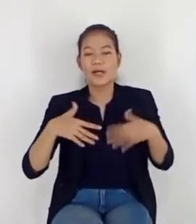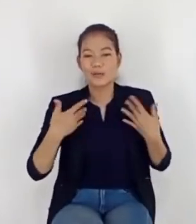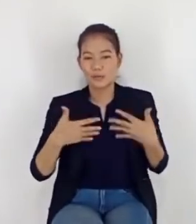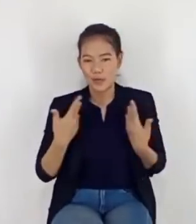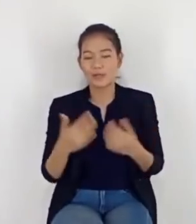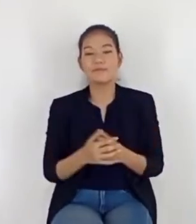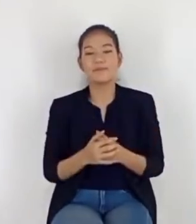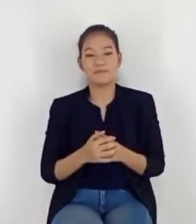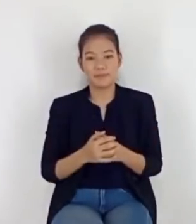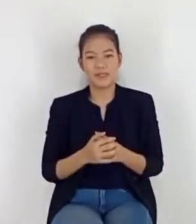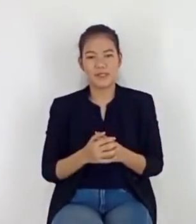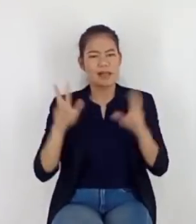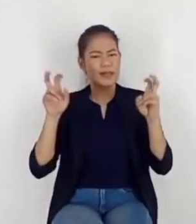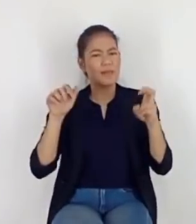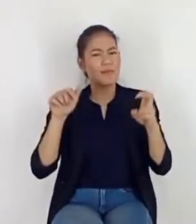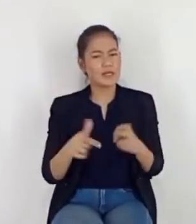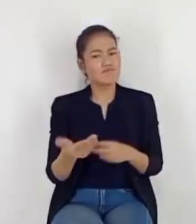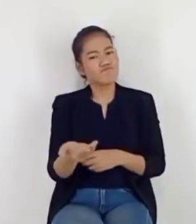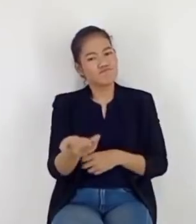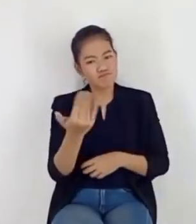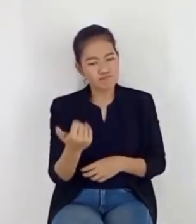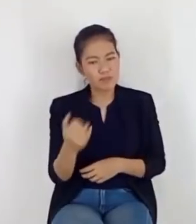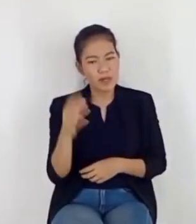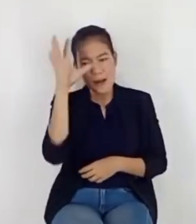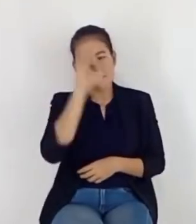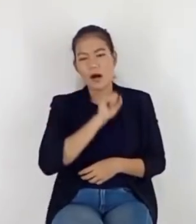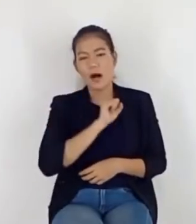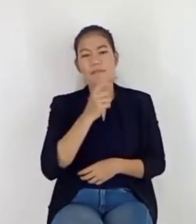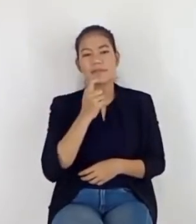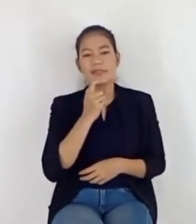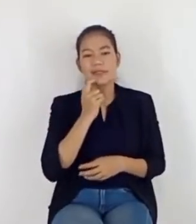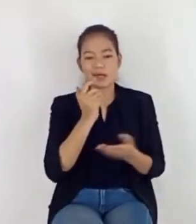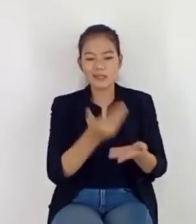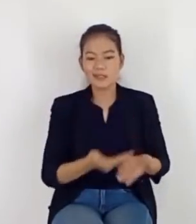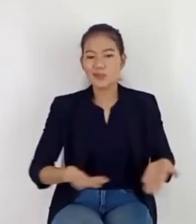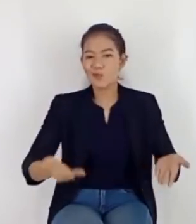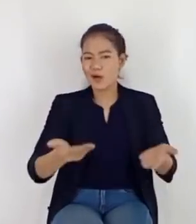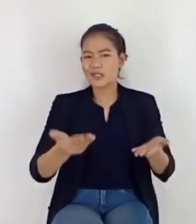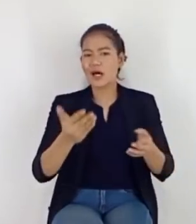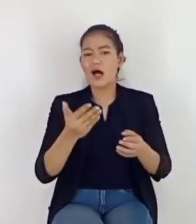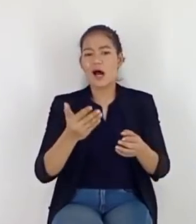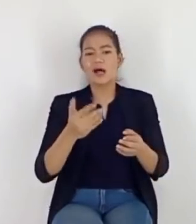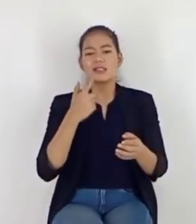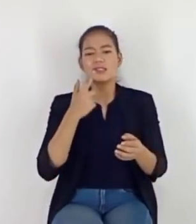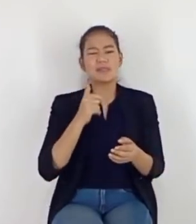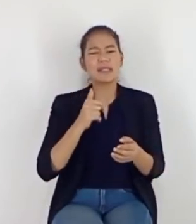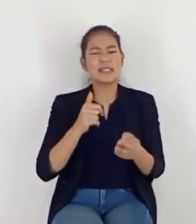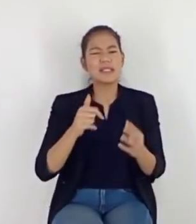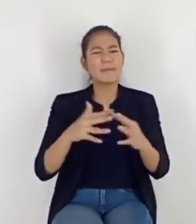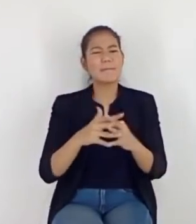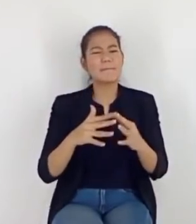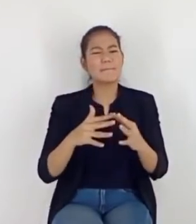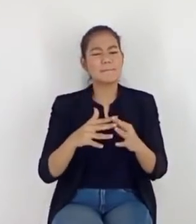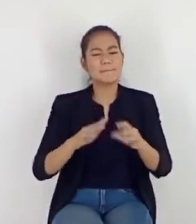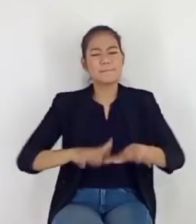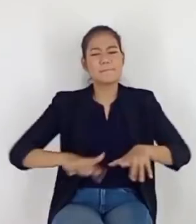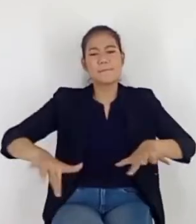Melalui tema ini kita diajak bersama untuk memahami adanya kondisi seperti padang gurun di dalam